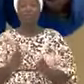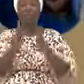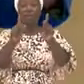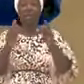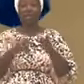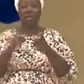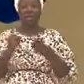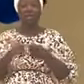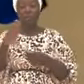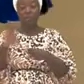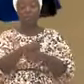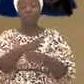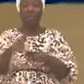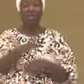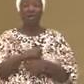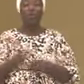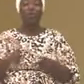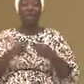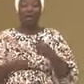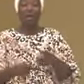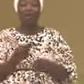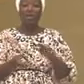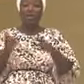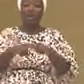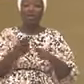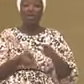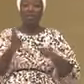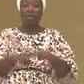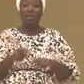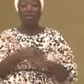et vos affaires et prospère